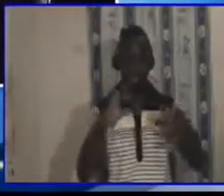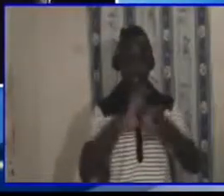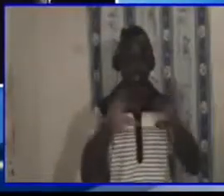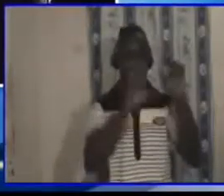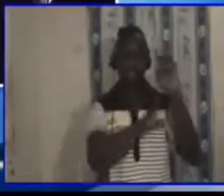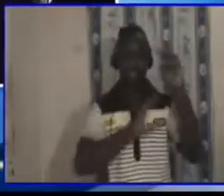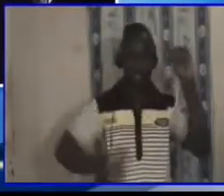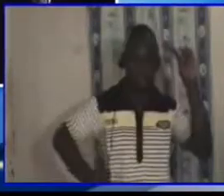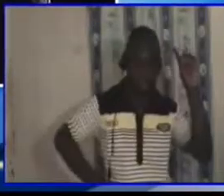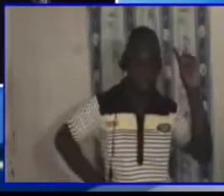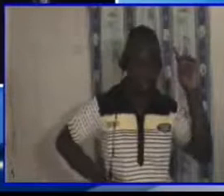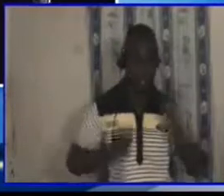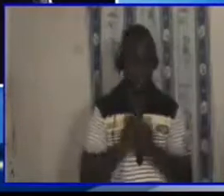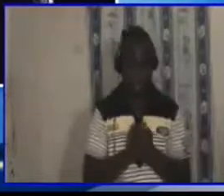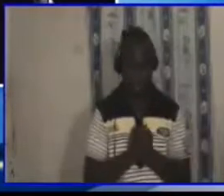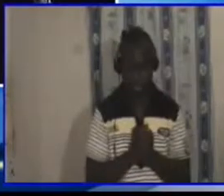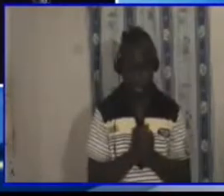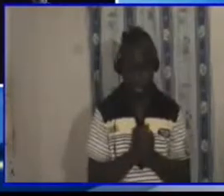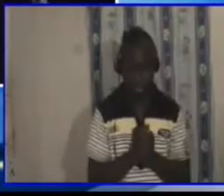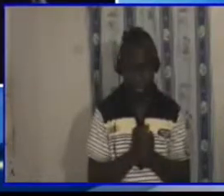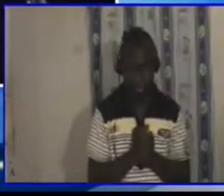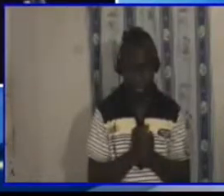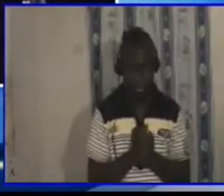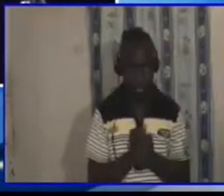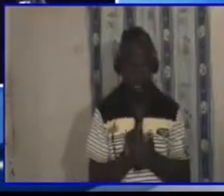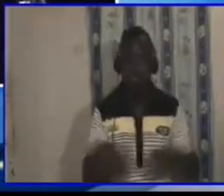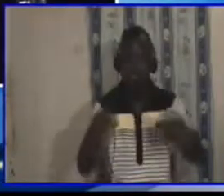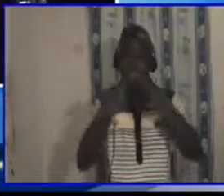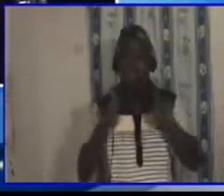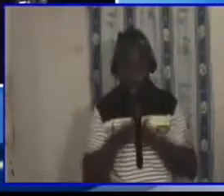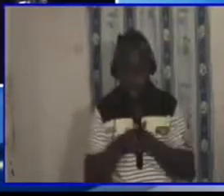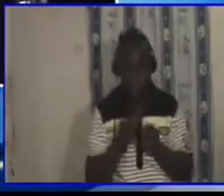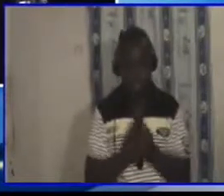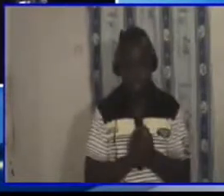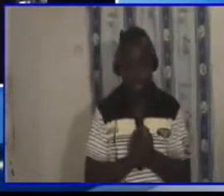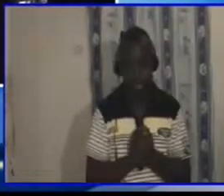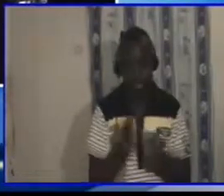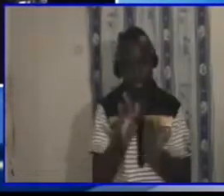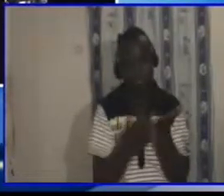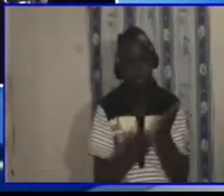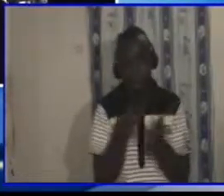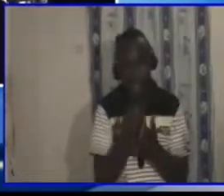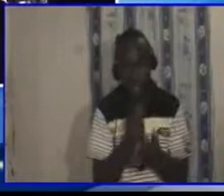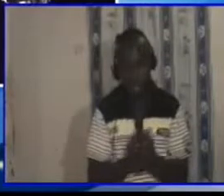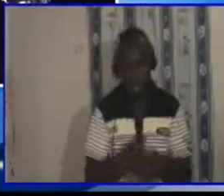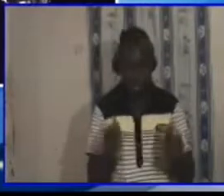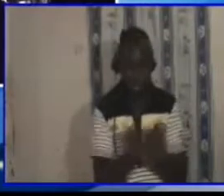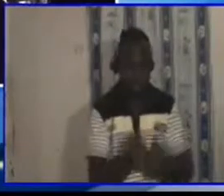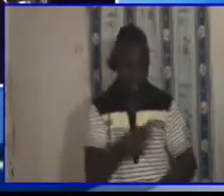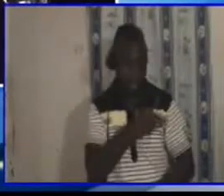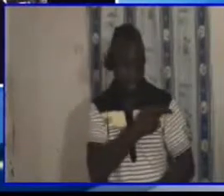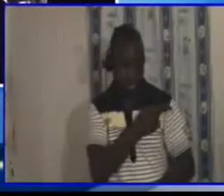adesso noi vi diamo molto molto vicini al ritorno di cristo